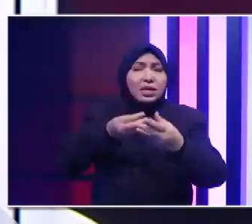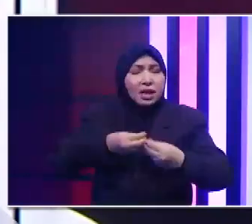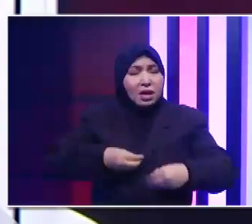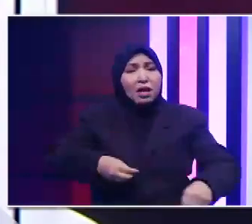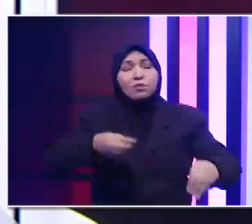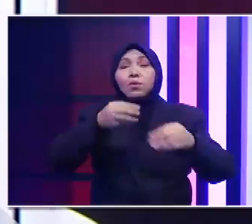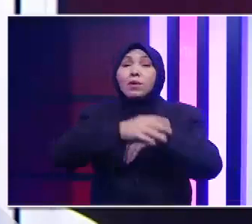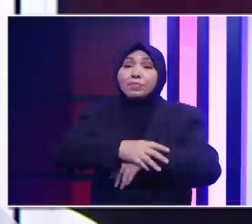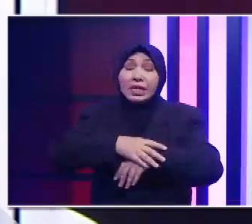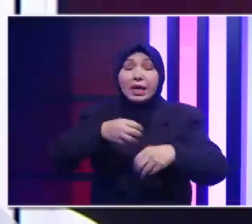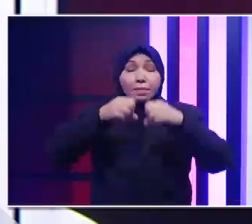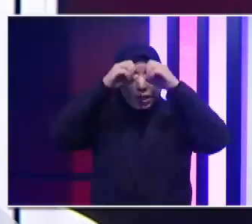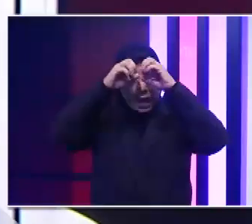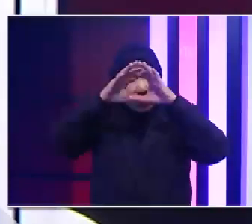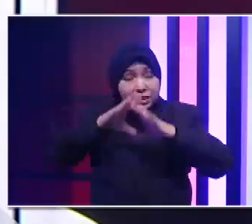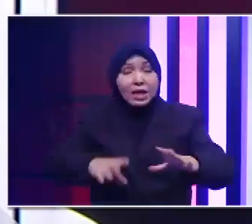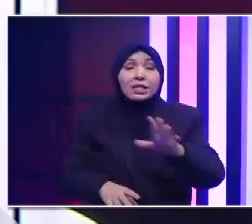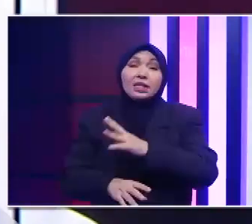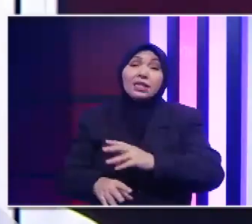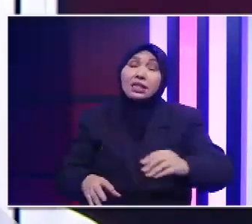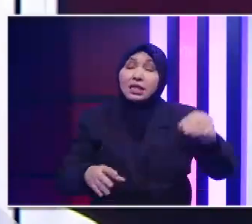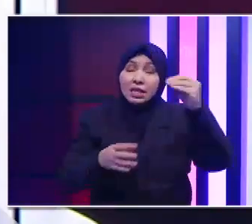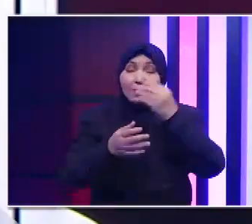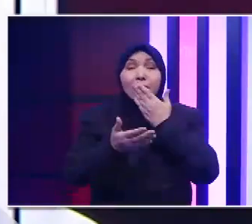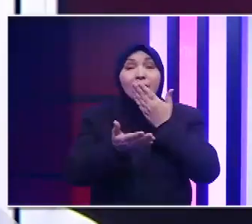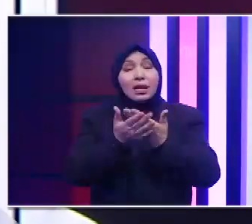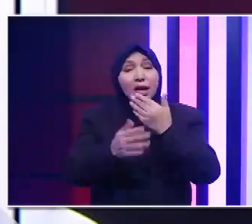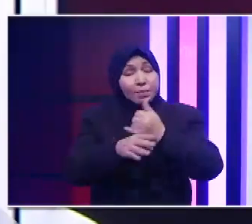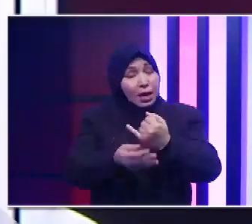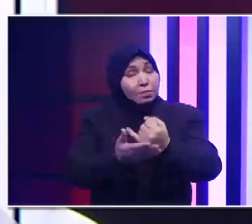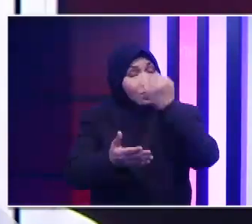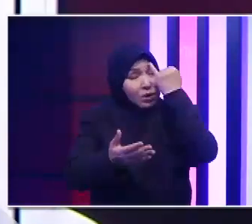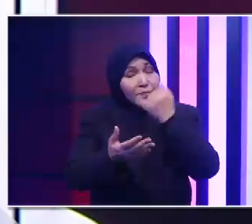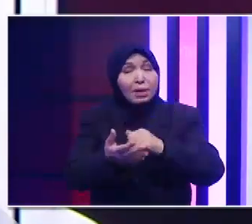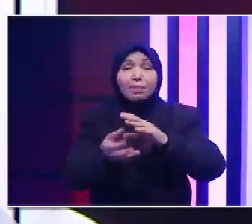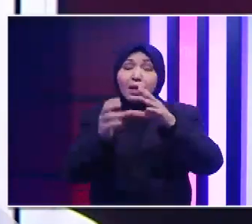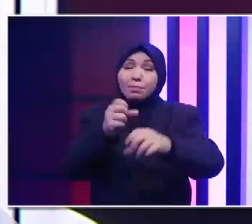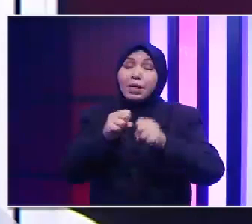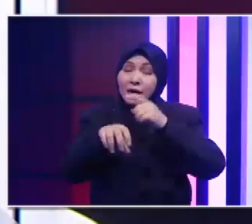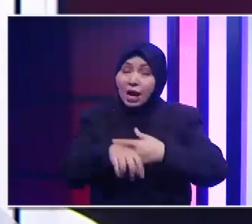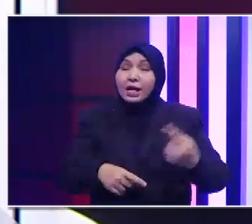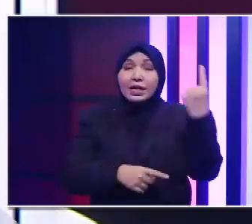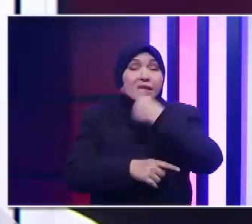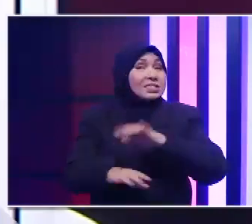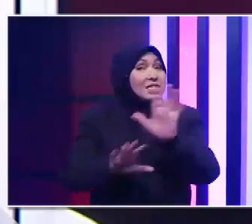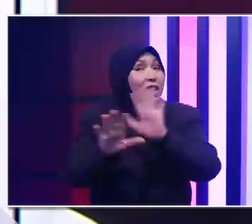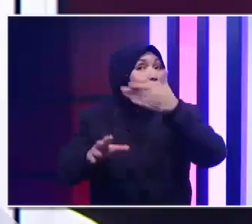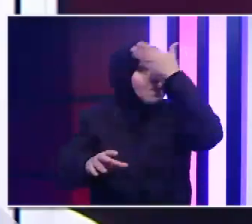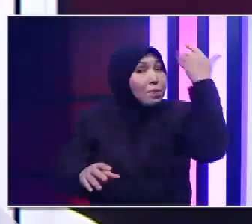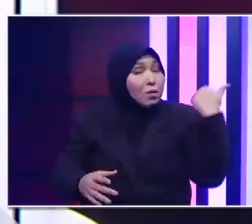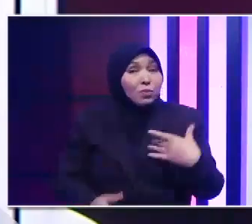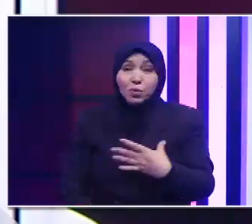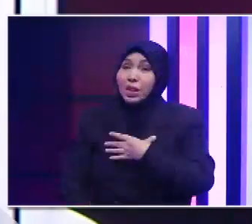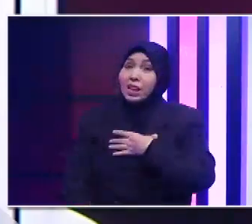one Bima allamtana wajib Dina ilmoe.com Jangan lupa untuk like Aceh